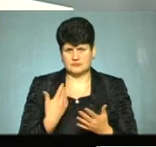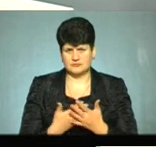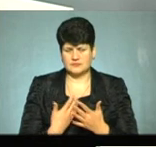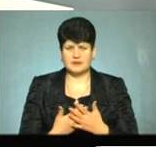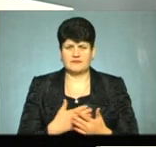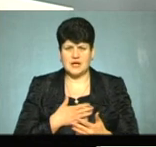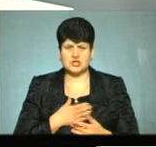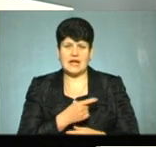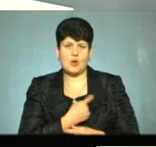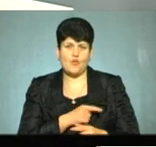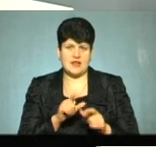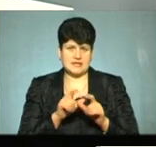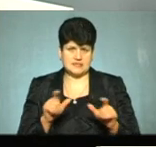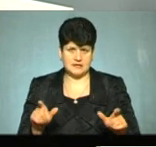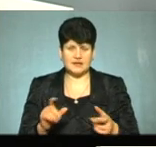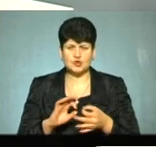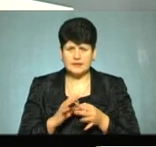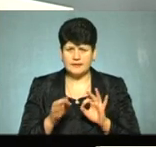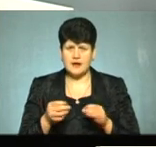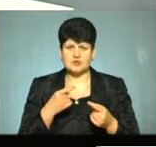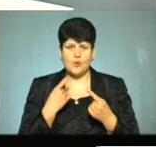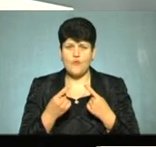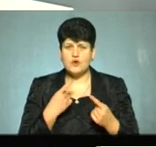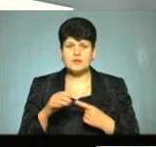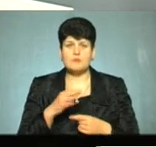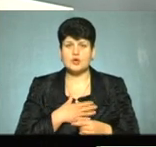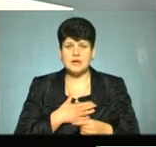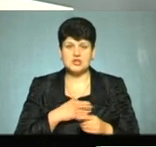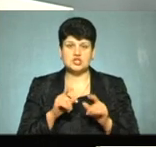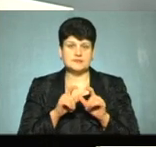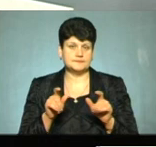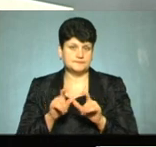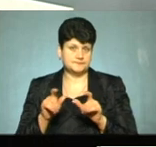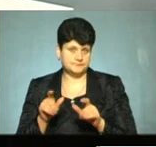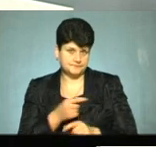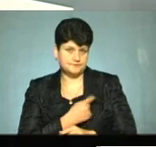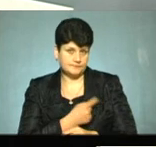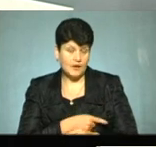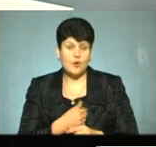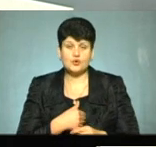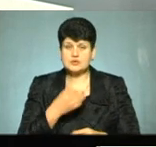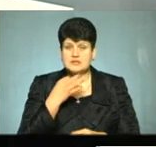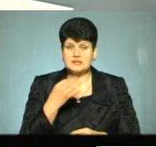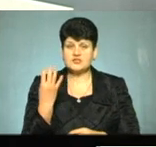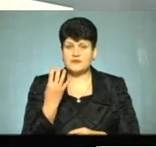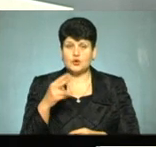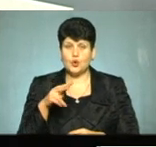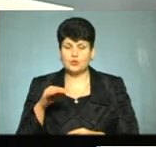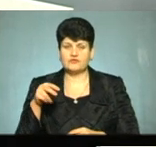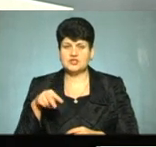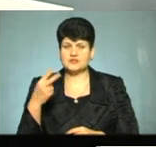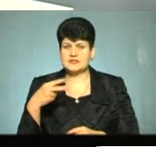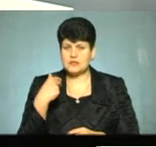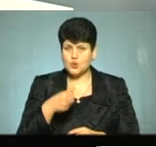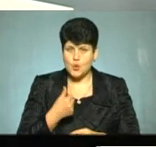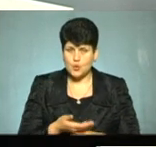картину наших лікувальних закладів. Якщо більш детальніше проговорити про наші лікувальні установи, так, то хочу сказати, що від 4